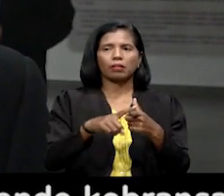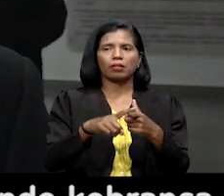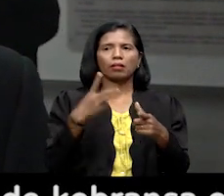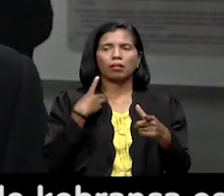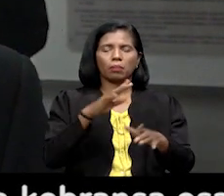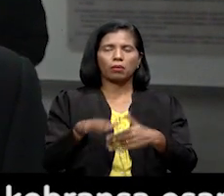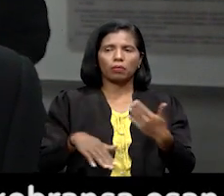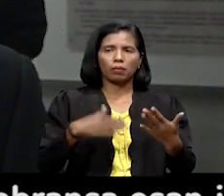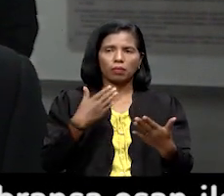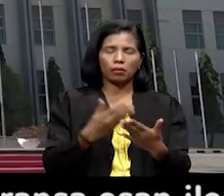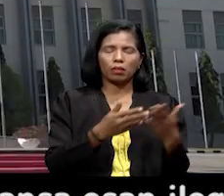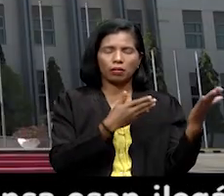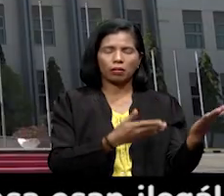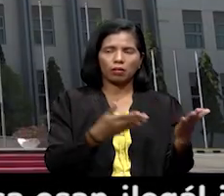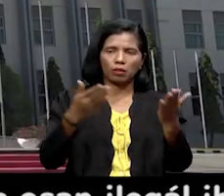LA OP